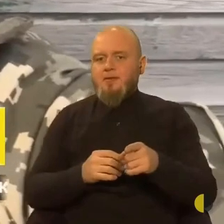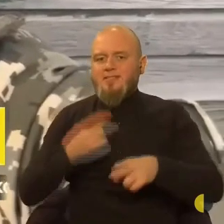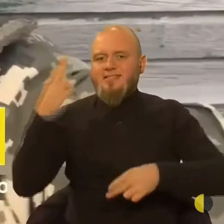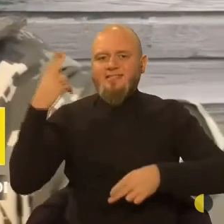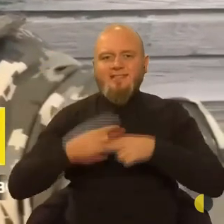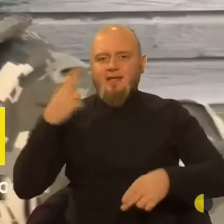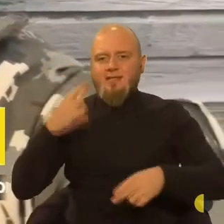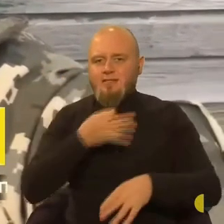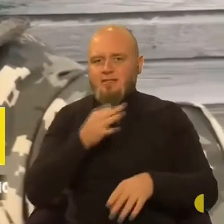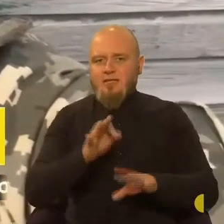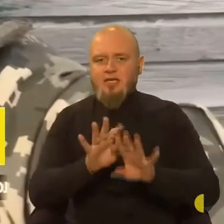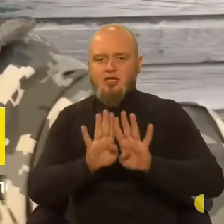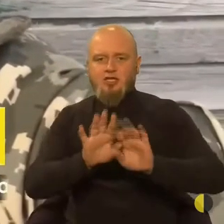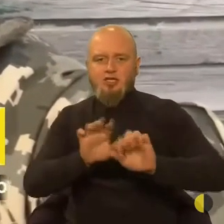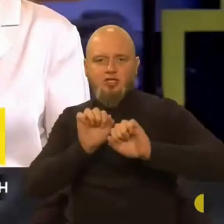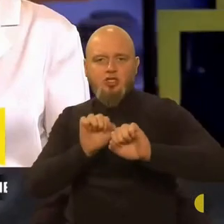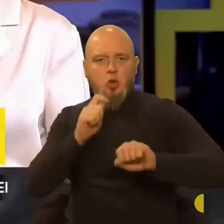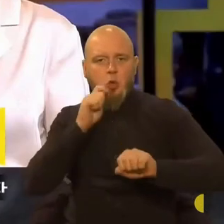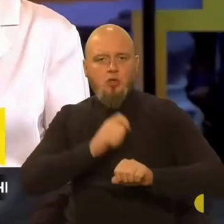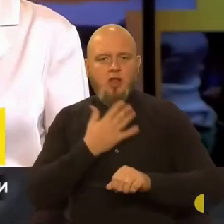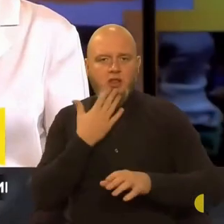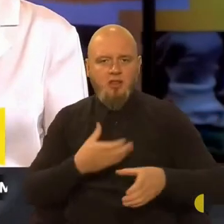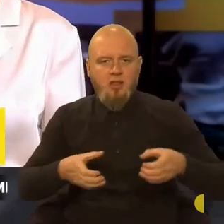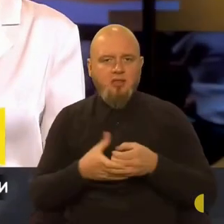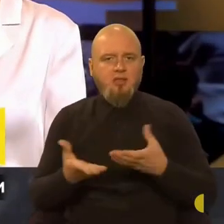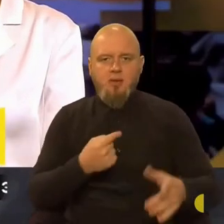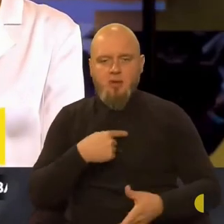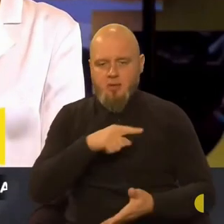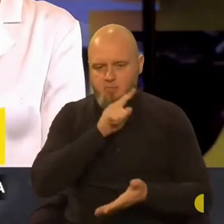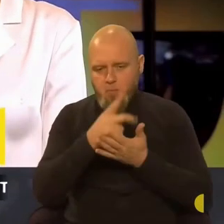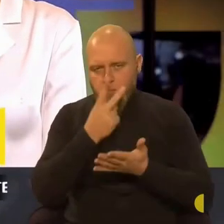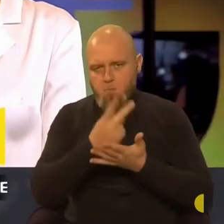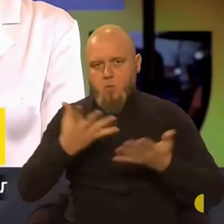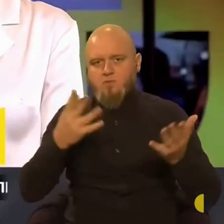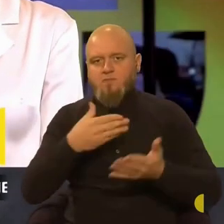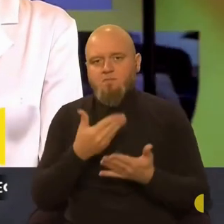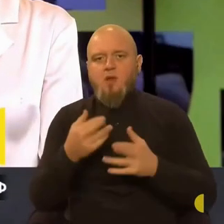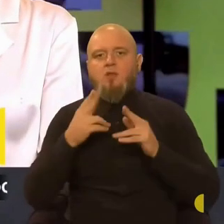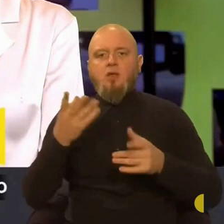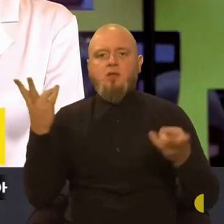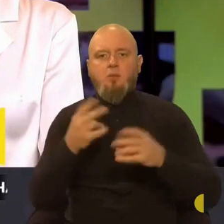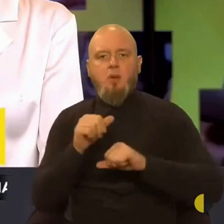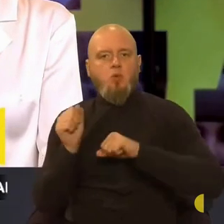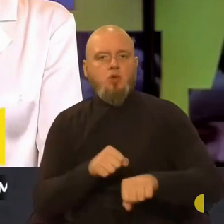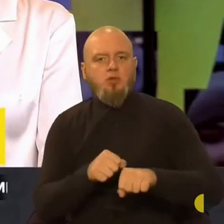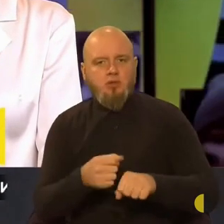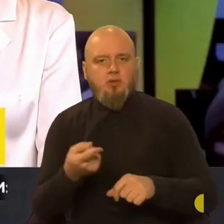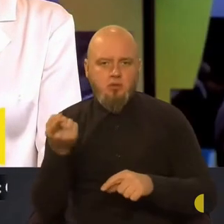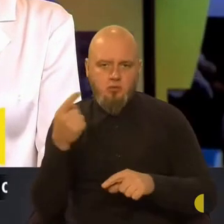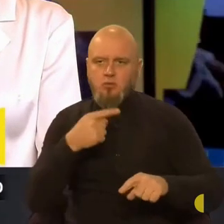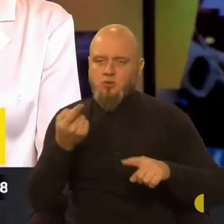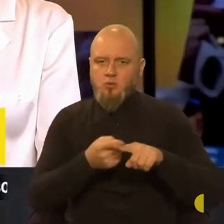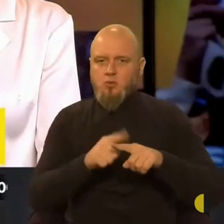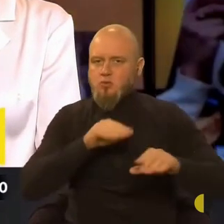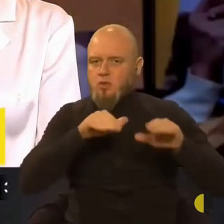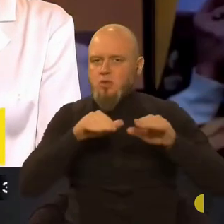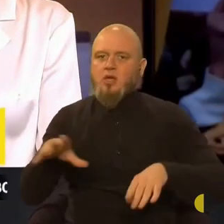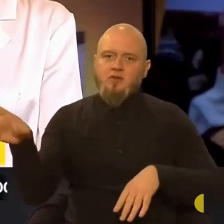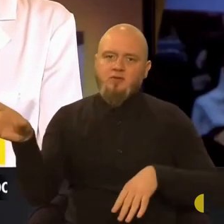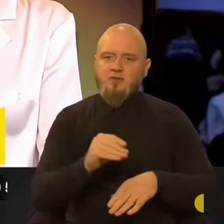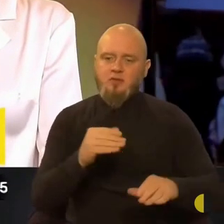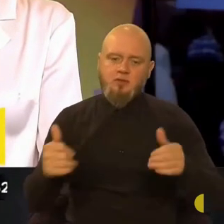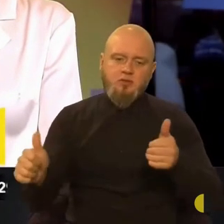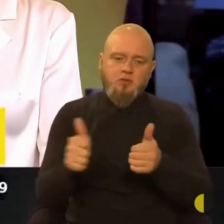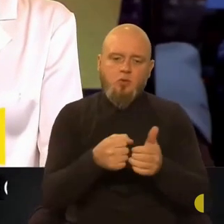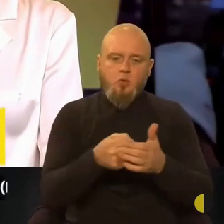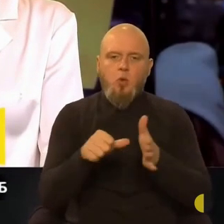залізний, скажімо так, щит української нації, який ми маємо показувати приклад, як треба боронити. Так. Тому закликаю всіх включатися до бригади